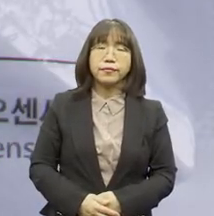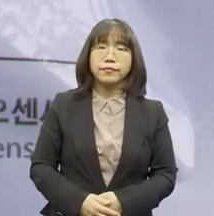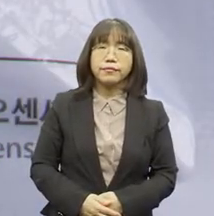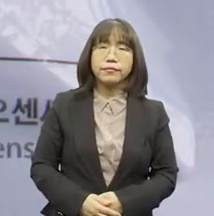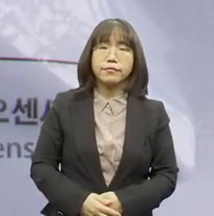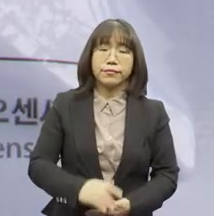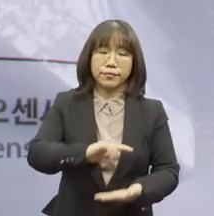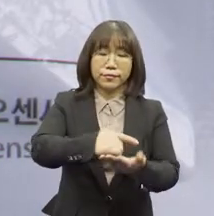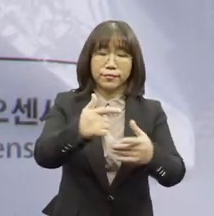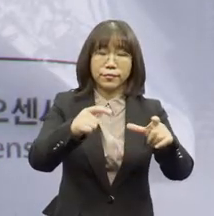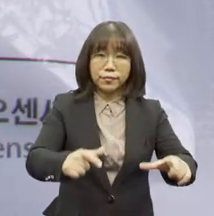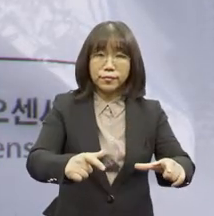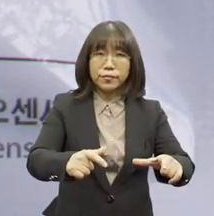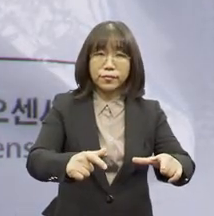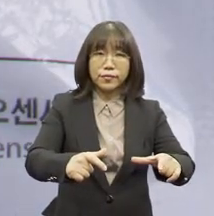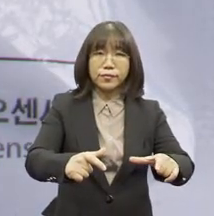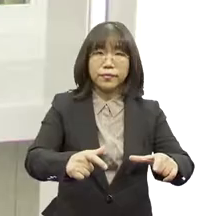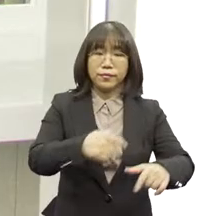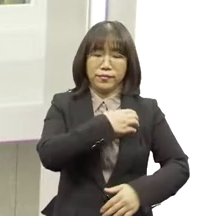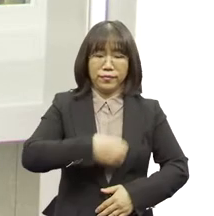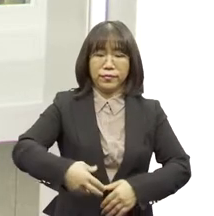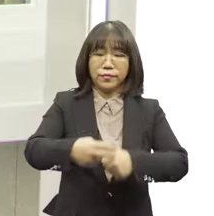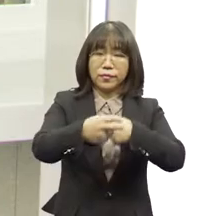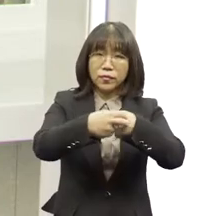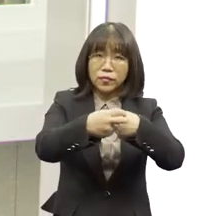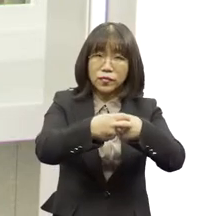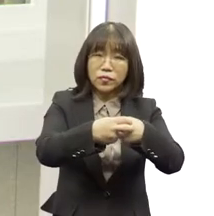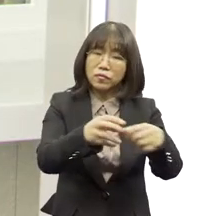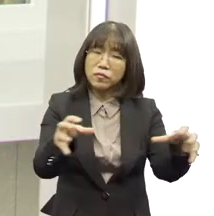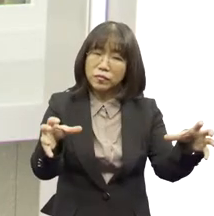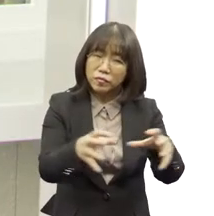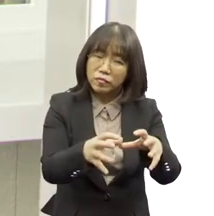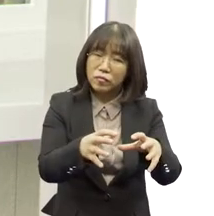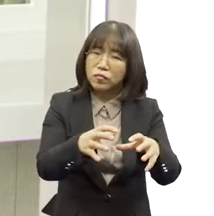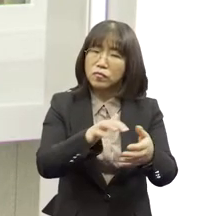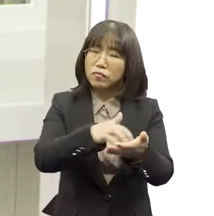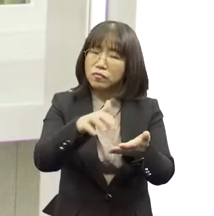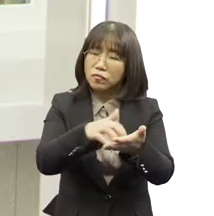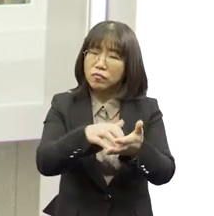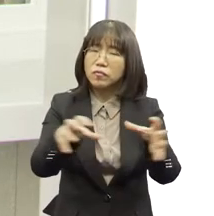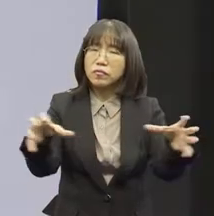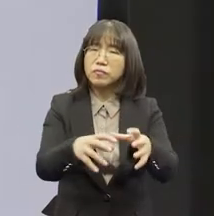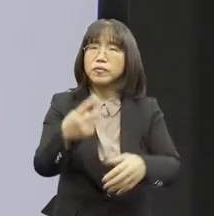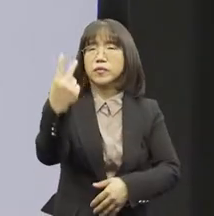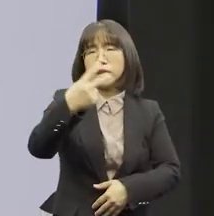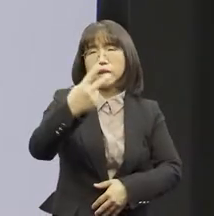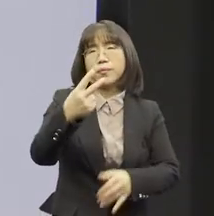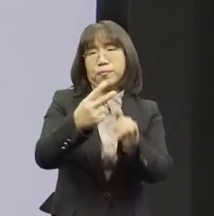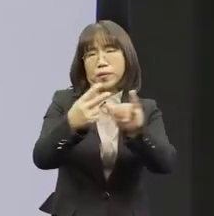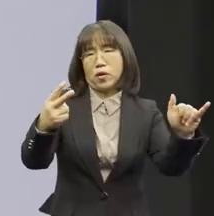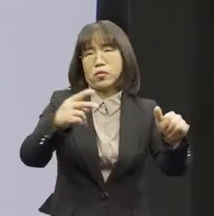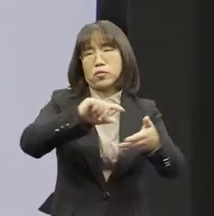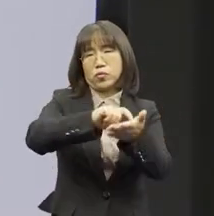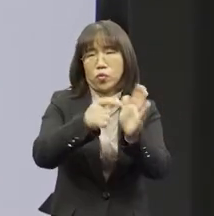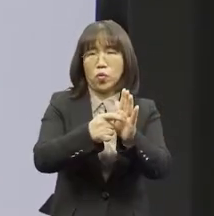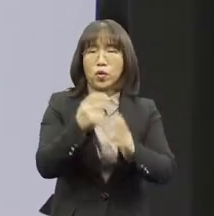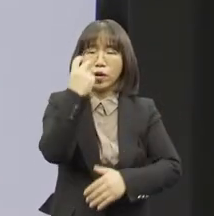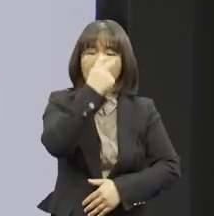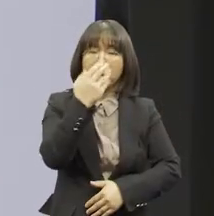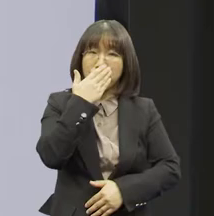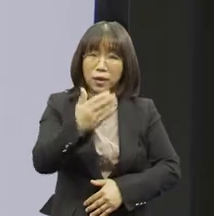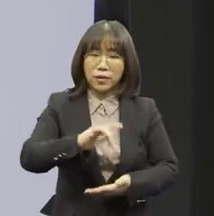진행합니다 강서구 보건소 선별검사 소와 함께 최대 2천여 명 이상 검사를 받을 수